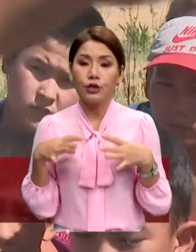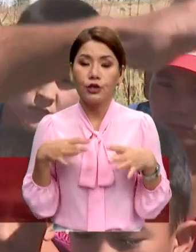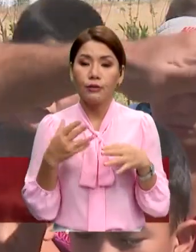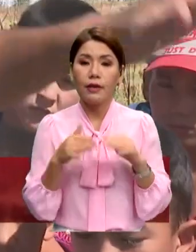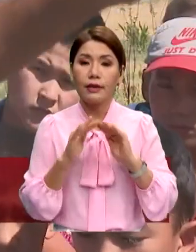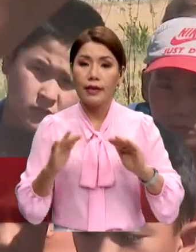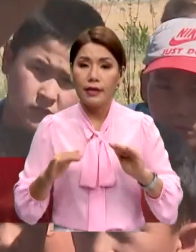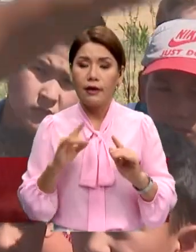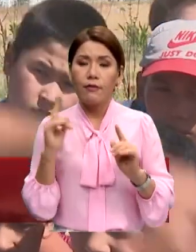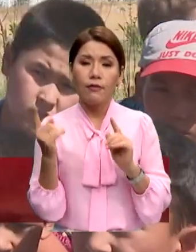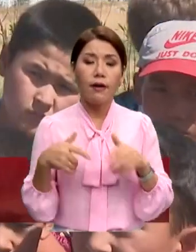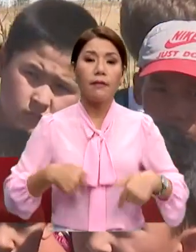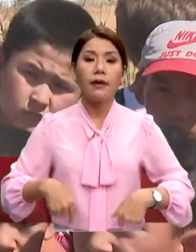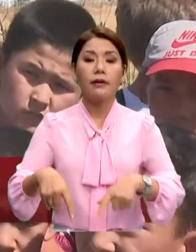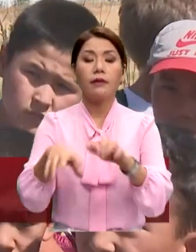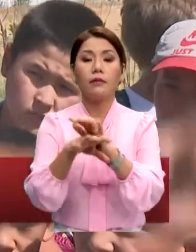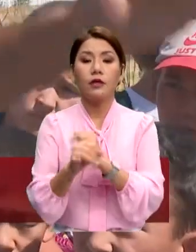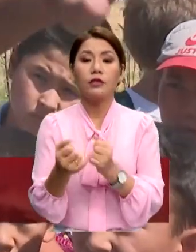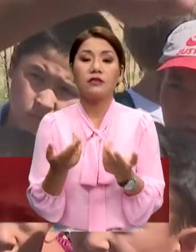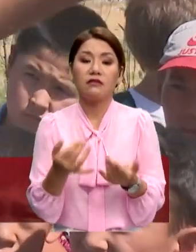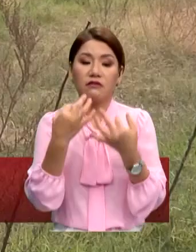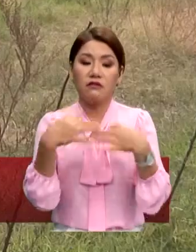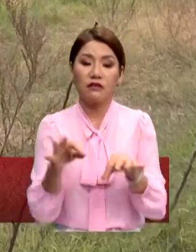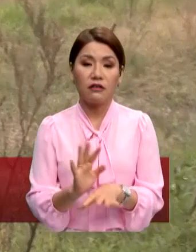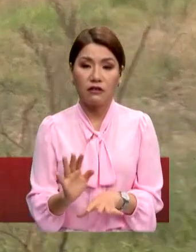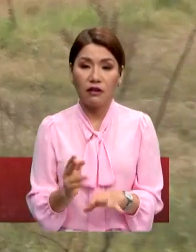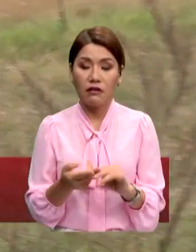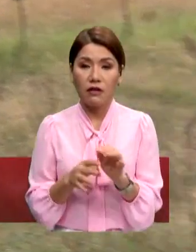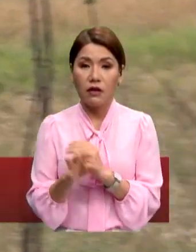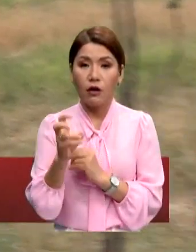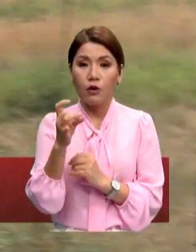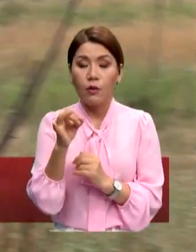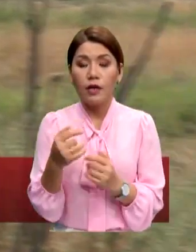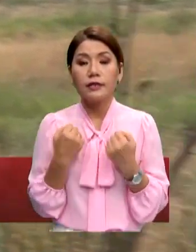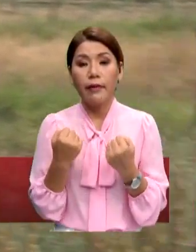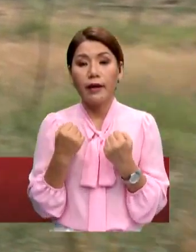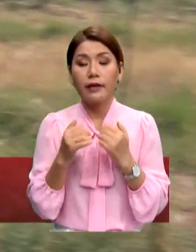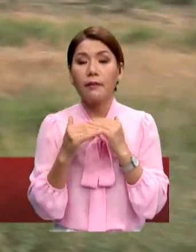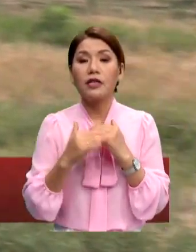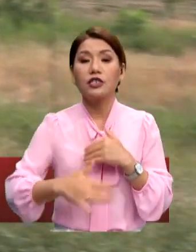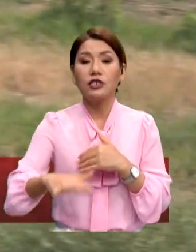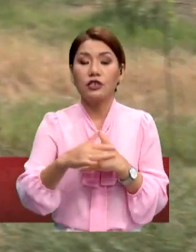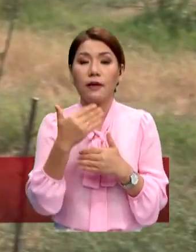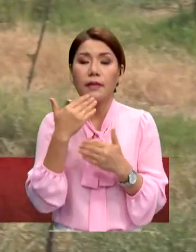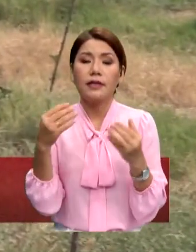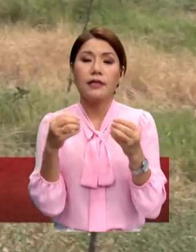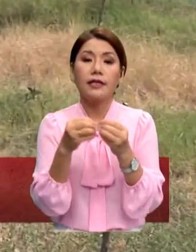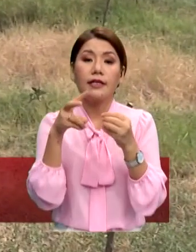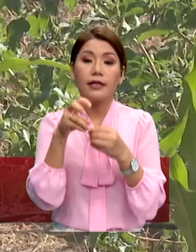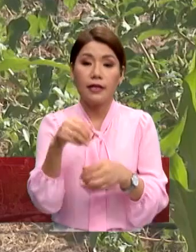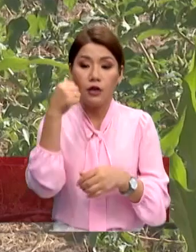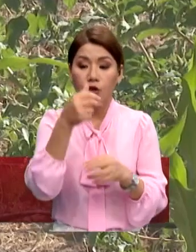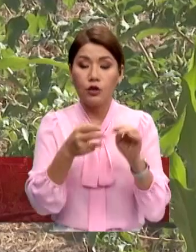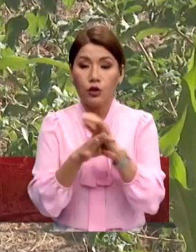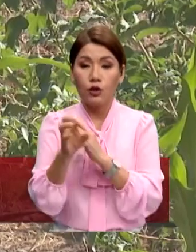Дети кросс бегали, а теперь нас сюда, конечно, не пускают. Эта территория была спортивной площадкой последние лет 10. Никто из жителей